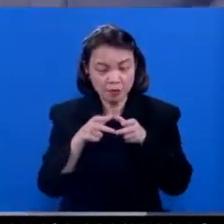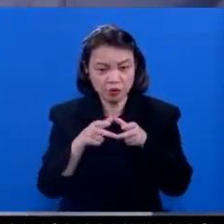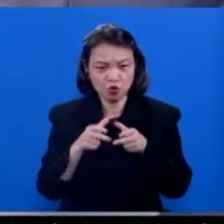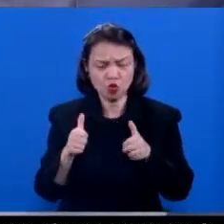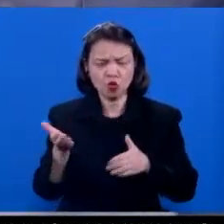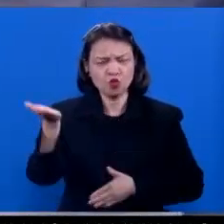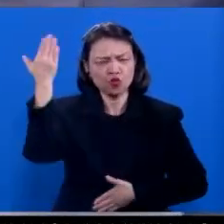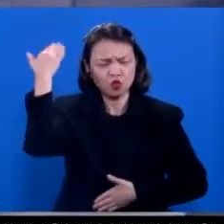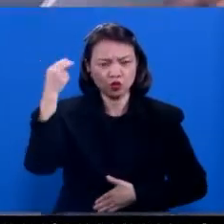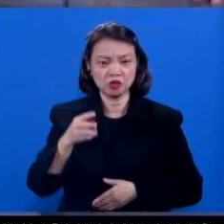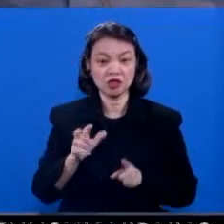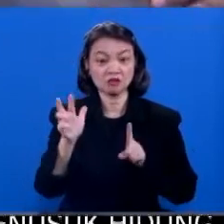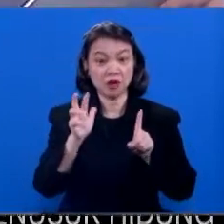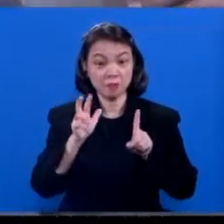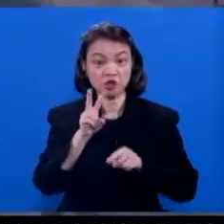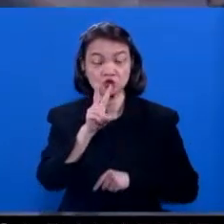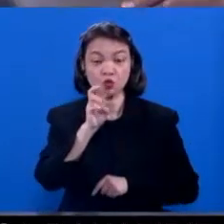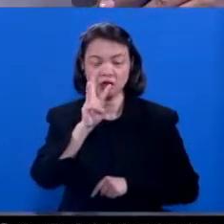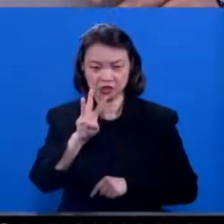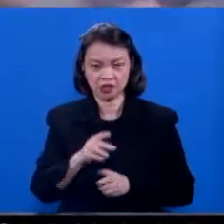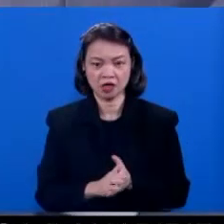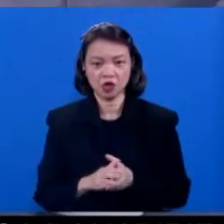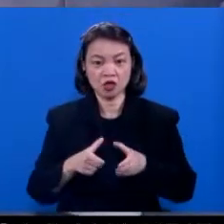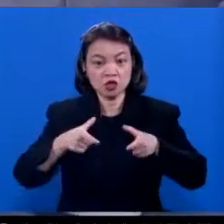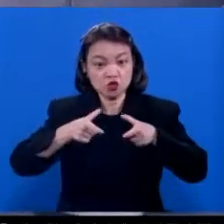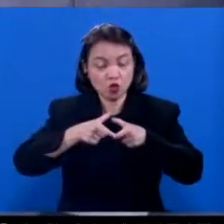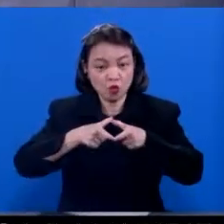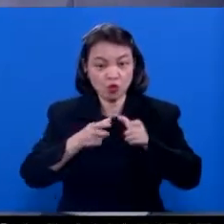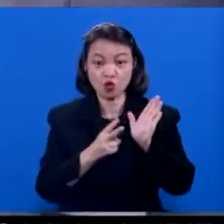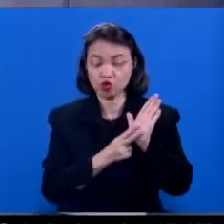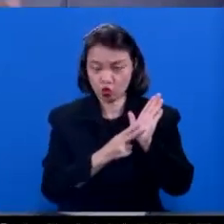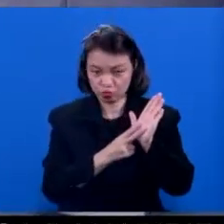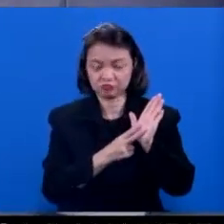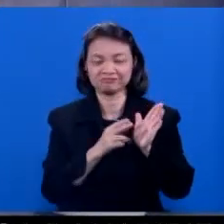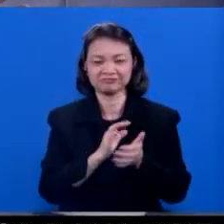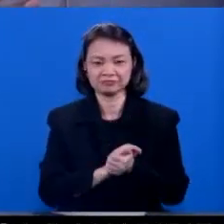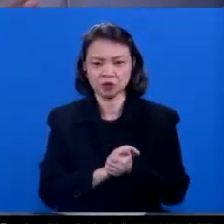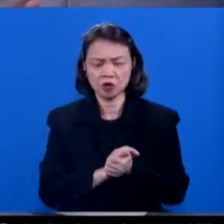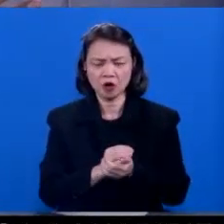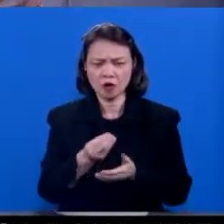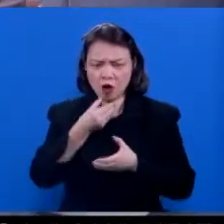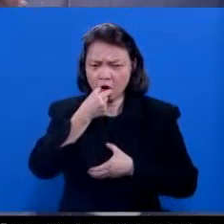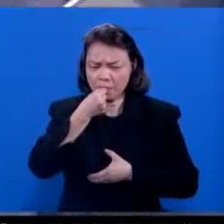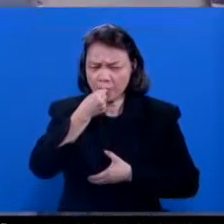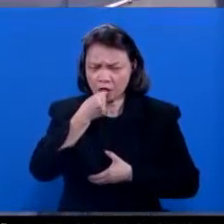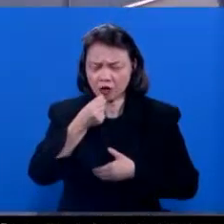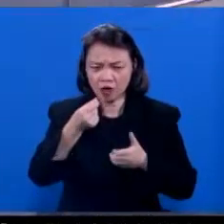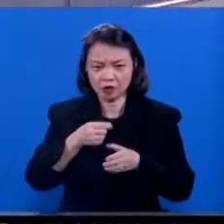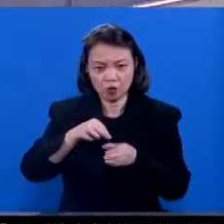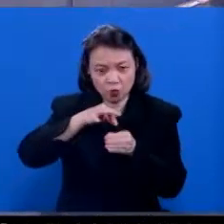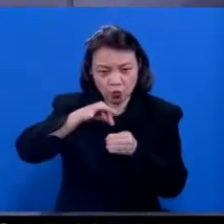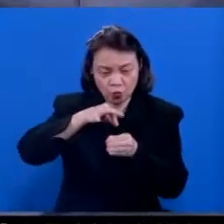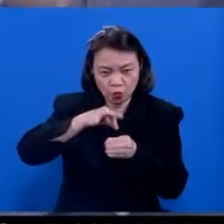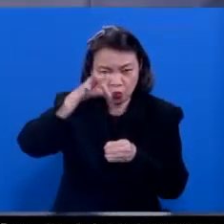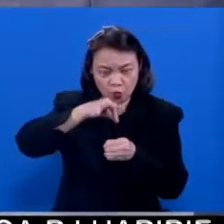tahun 1923. Serabi Noto Suman namanya. Lebih nikmat disantap saat masih hangat ditemani kopi atau